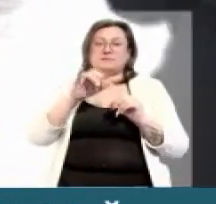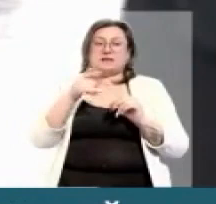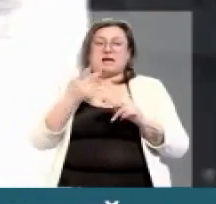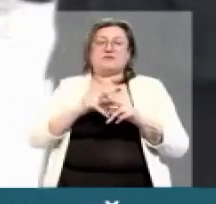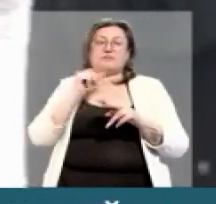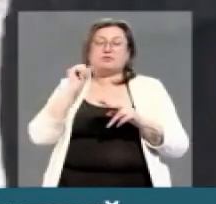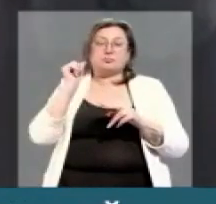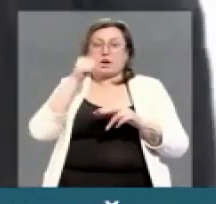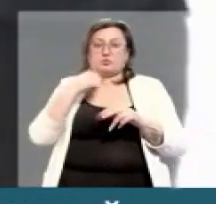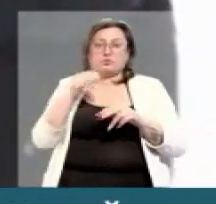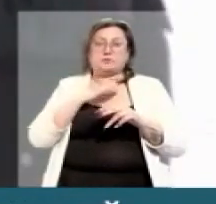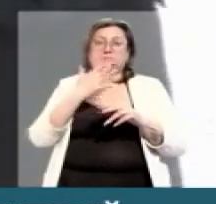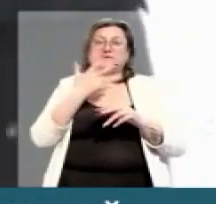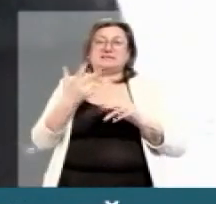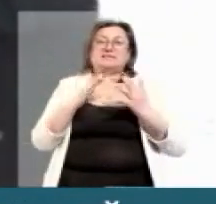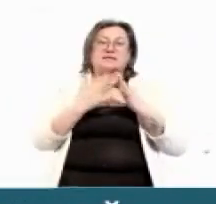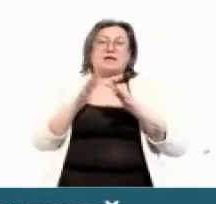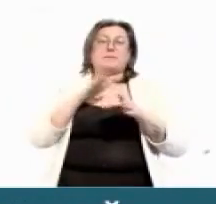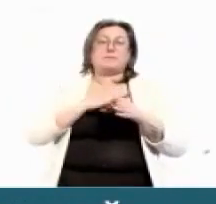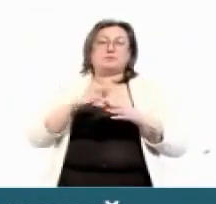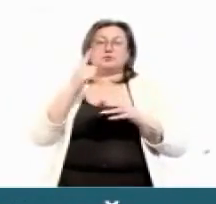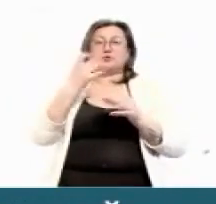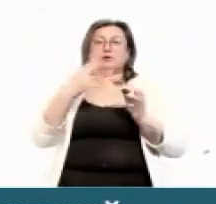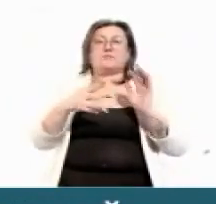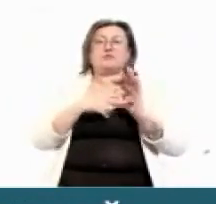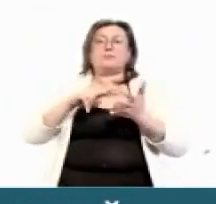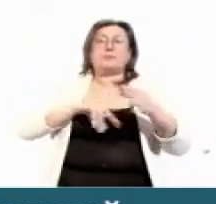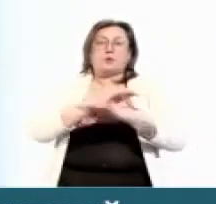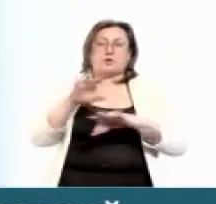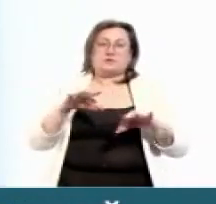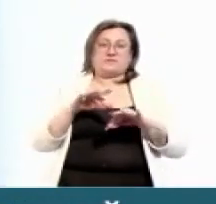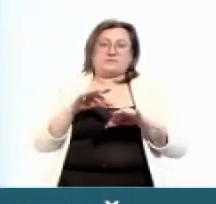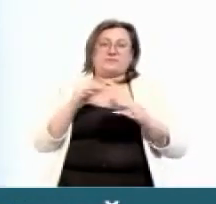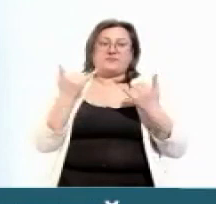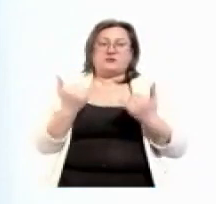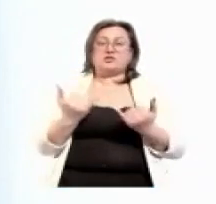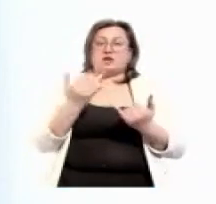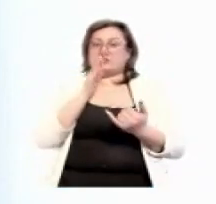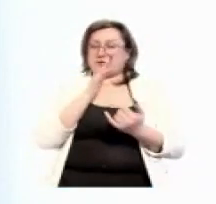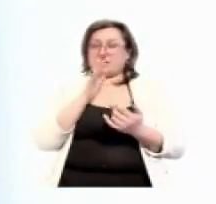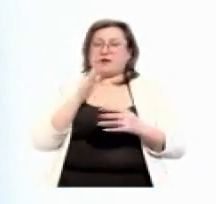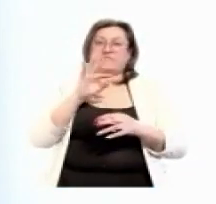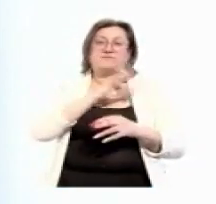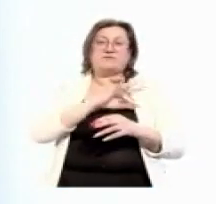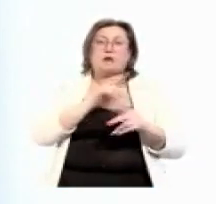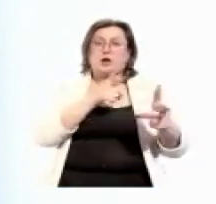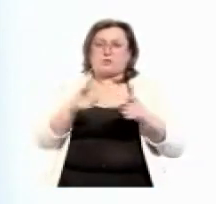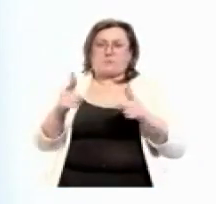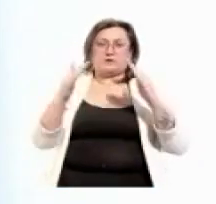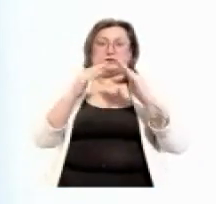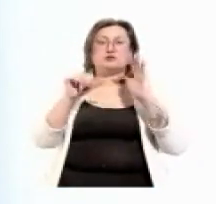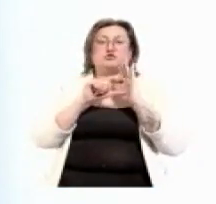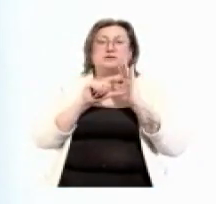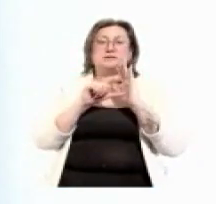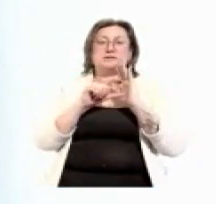году охвачено 53 села, не реализовано 148 проектов. В настоящее время в эксплуатацию введено 6